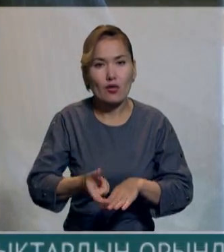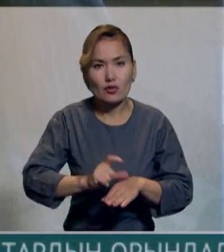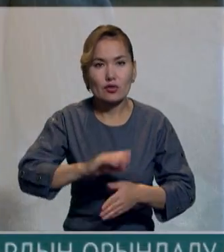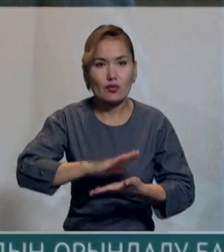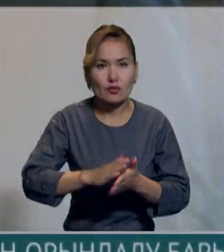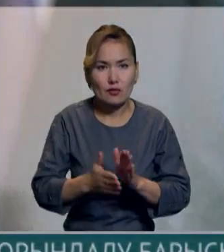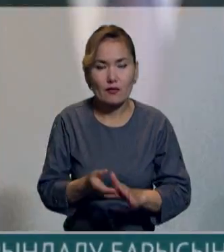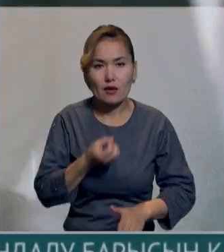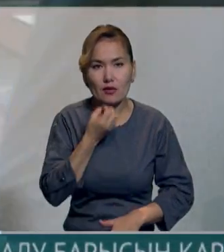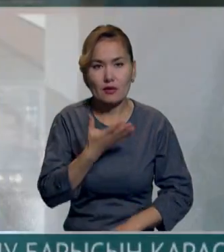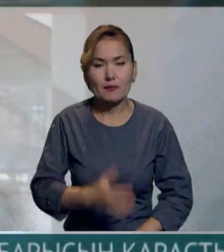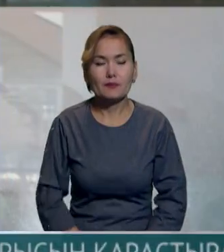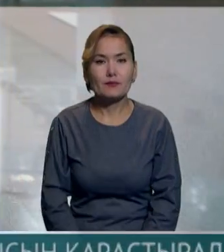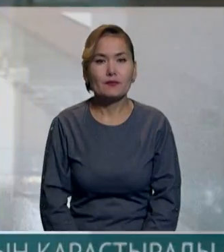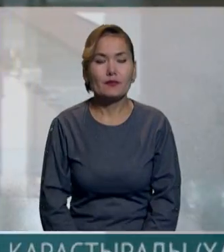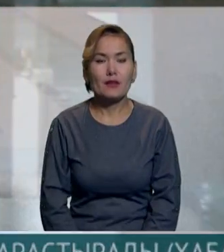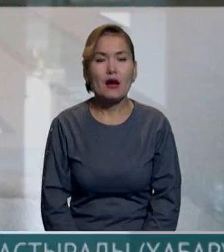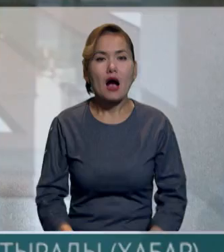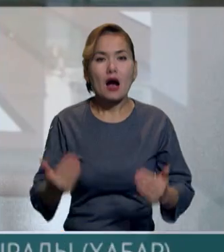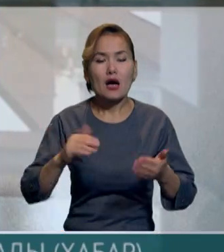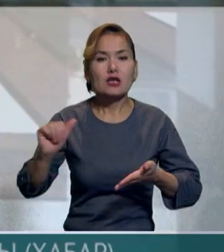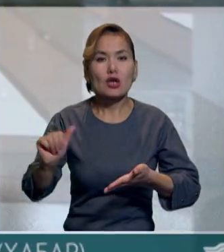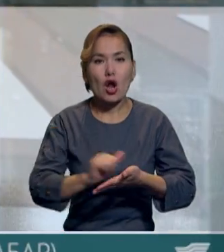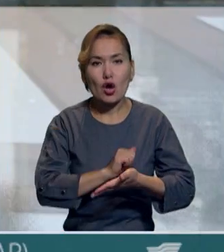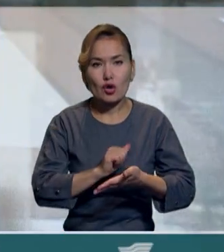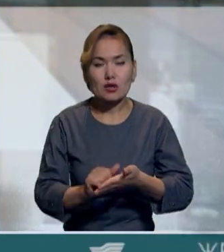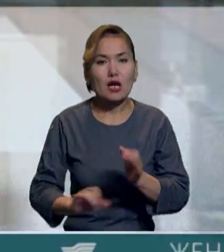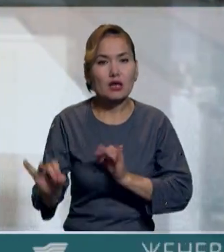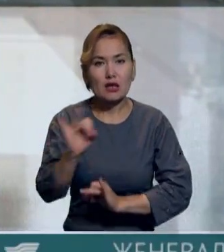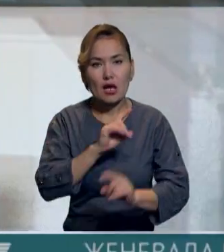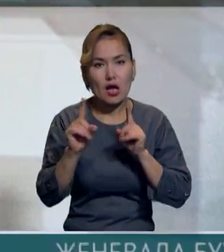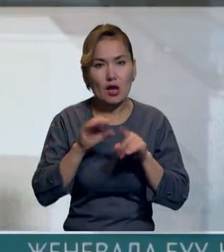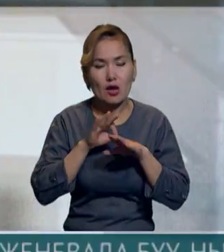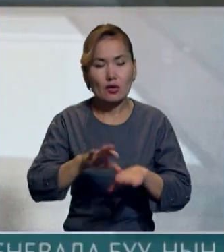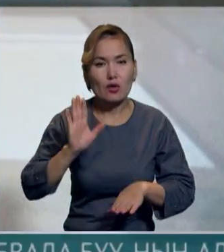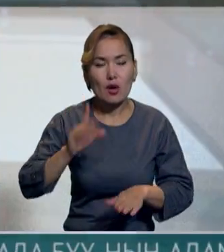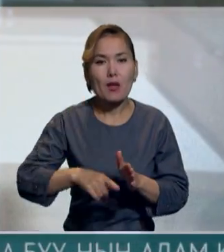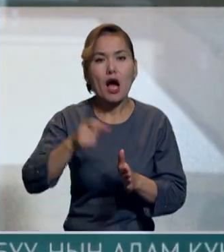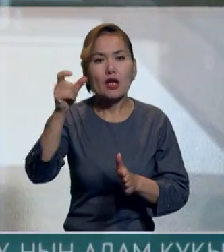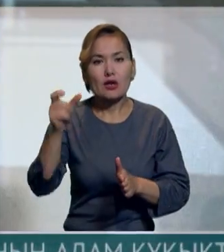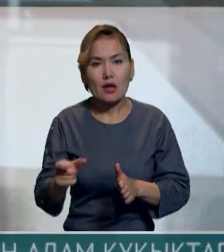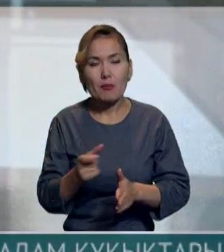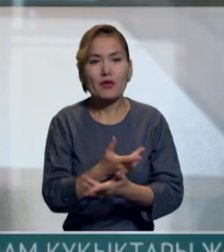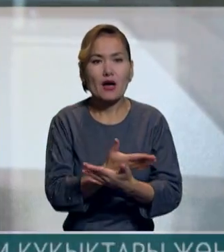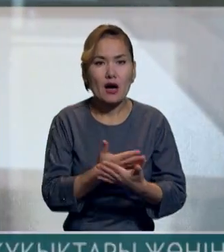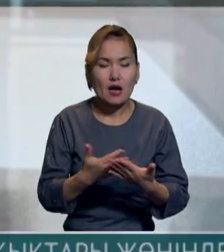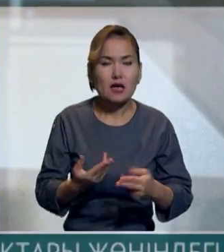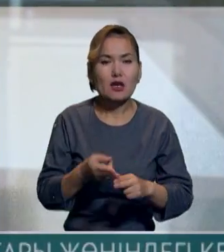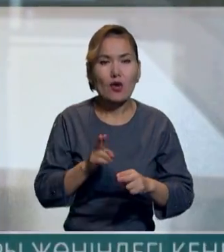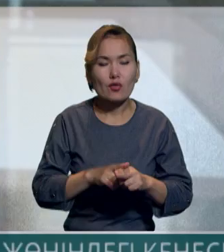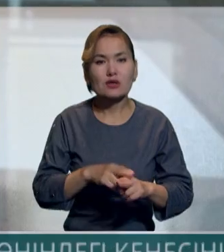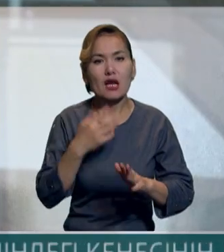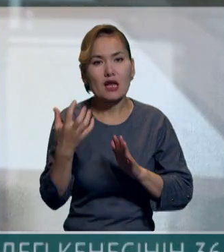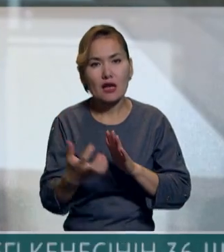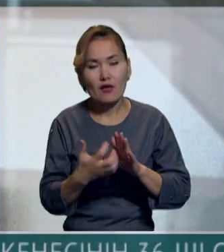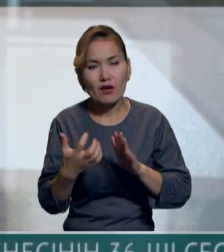рахмет. Дәл қазір құжат әлі де талқыланып жатыр. Депутаттар сын ескертпелерін айтып үлгерді. Соған